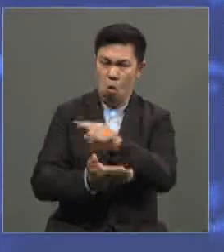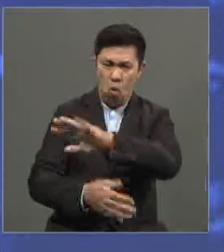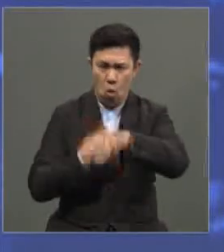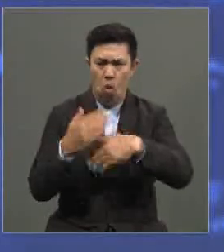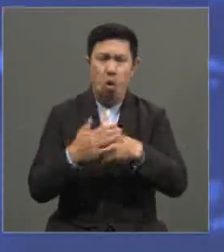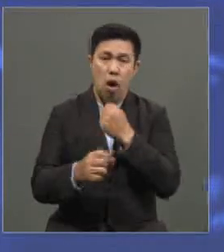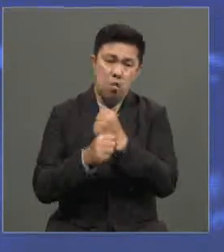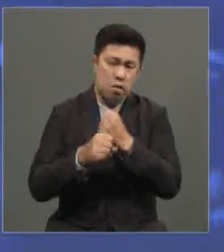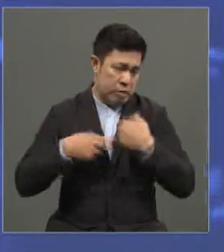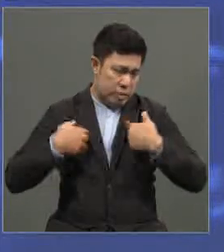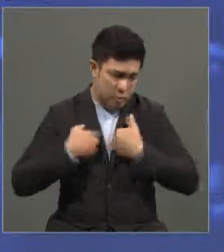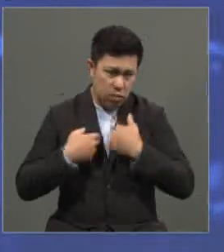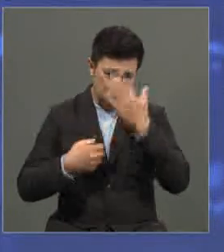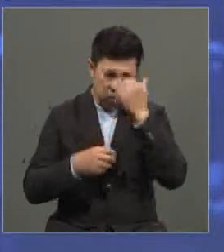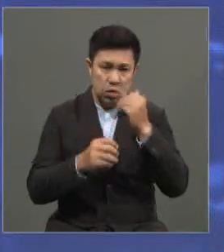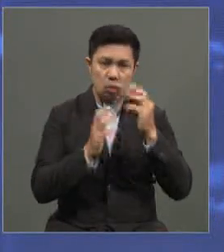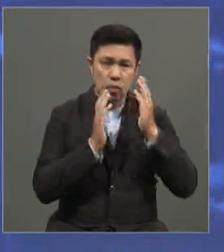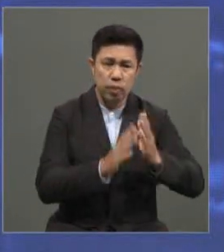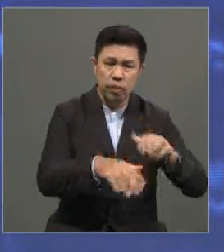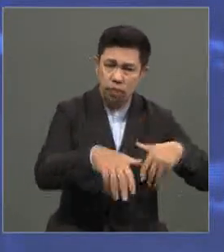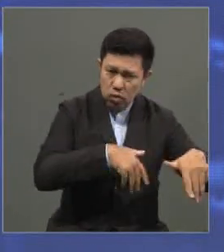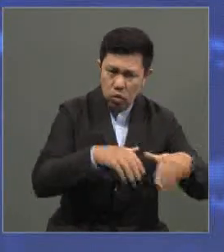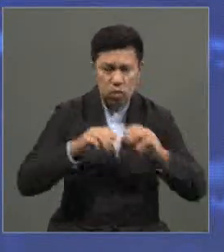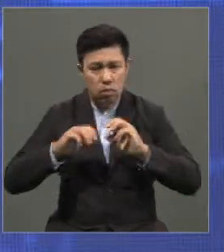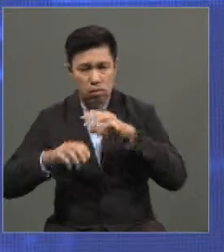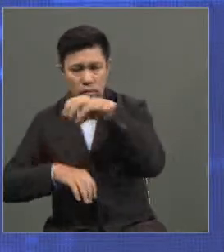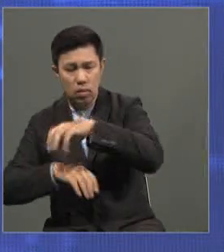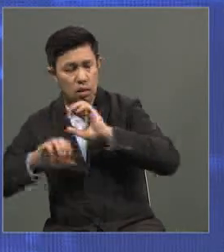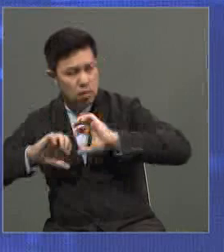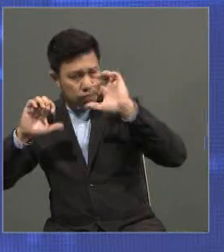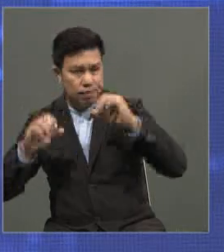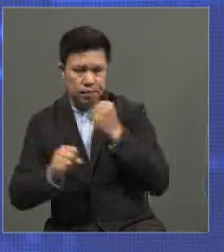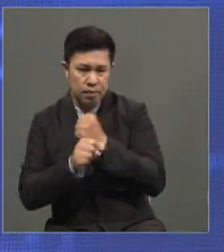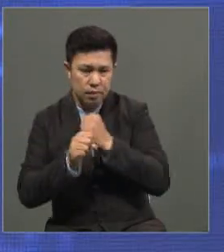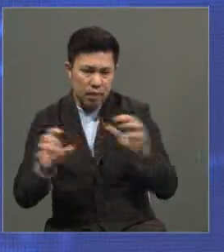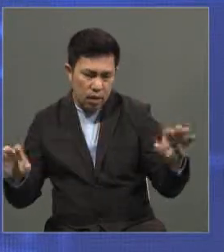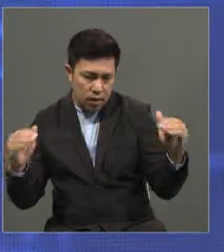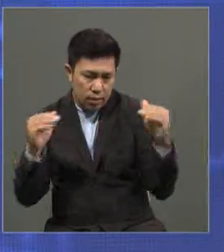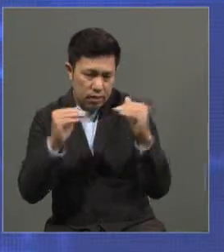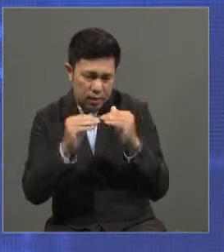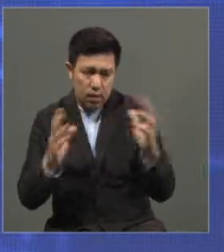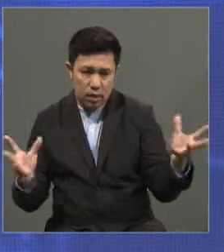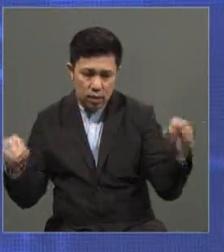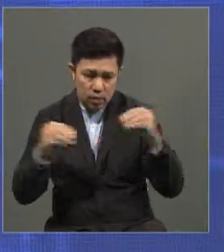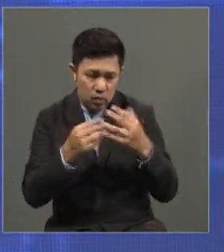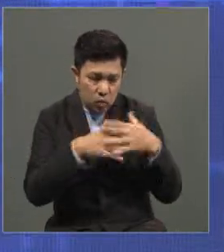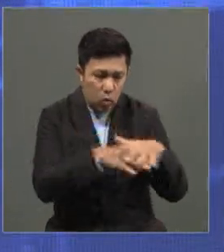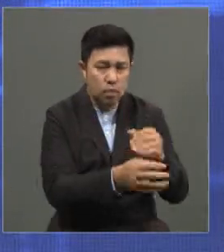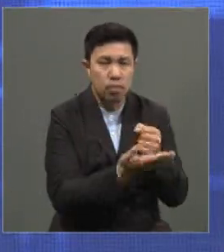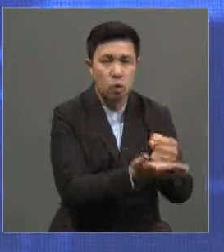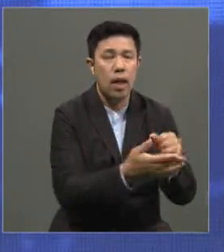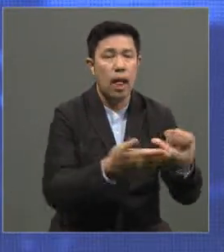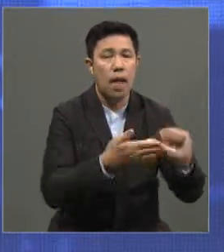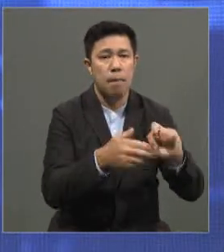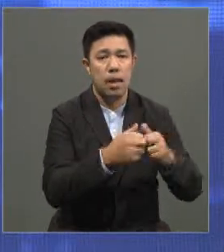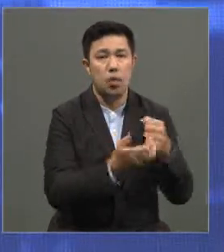หว่างประชาชนและหน่วยราชการซึ่งเป็นสิ่งที่รัฐบาลให้ความสำคัญเพราะว่าทำให้แก้ปัญหาให้ประชาชนได้อย่างทันท่วงทีการม